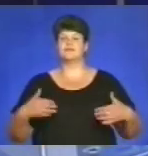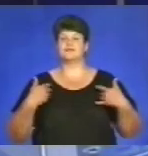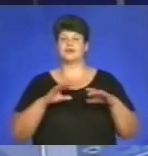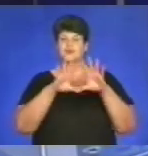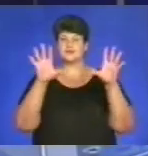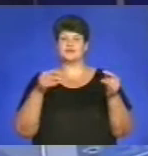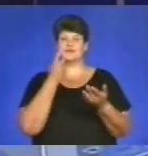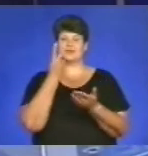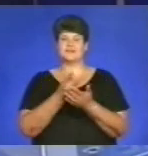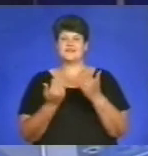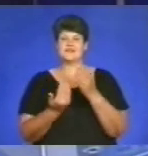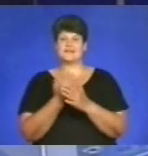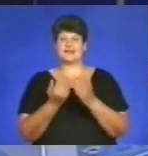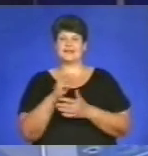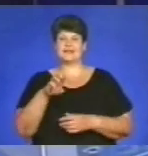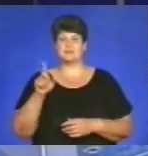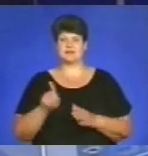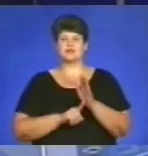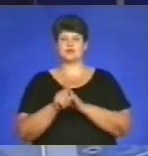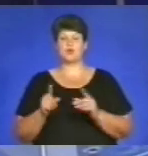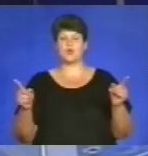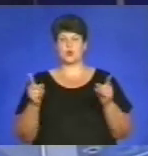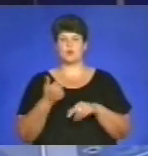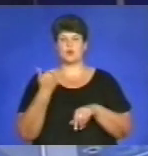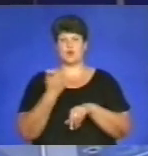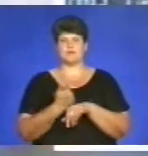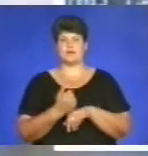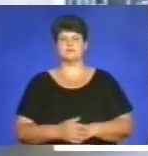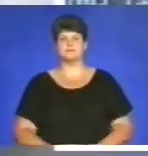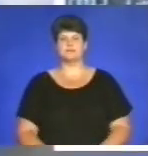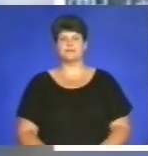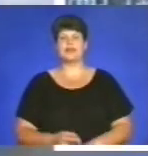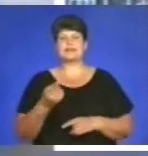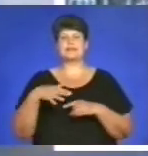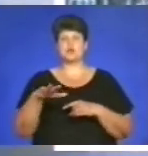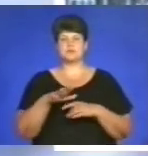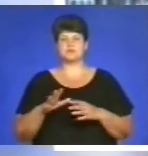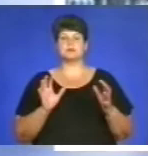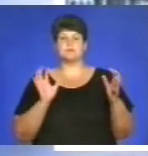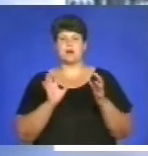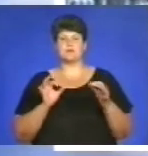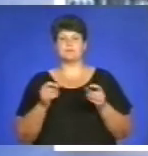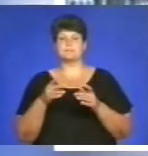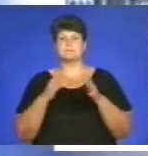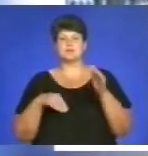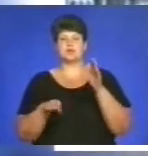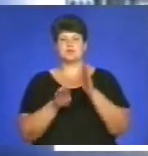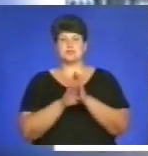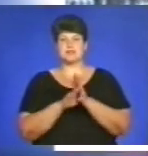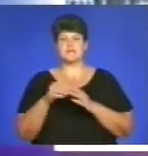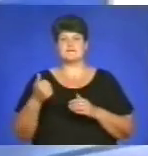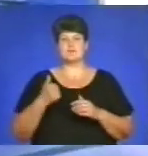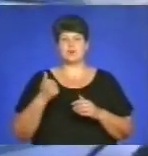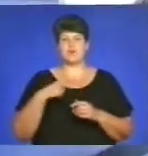Вітаю усіх, хто дивиться «Вісті ТТБ». Спочатку коротко про головне. Тернопільщина дбає про підрозділи військово-морського флоту